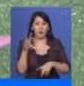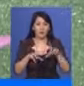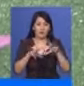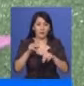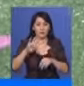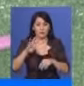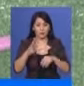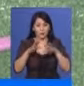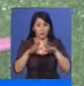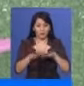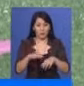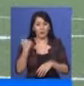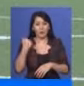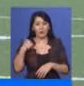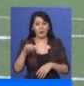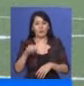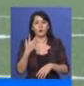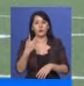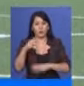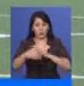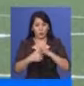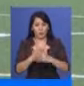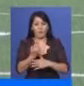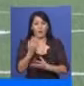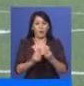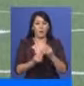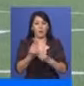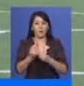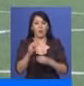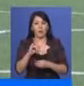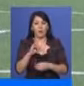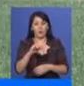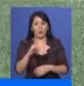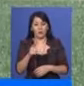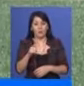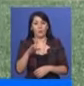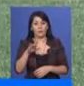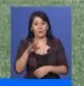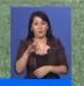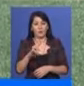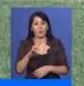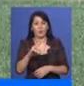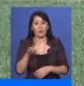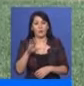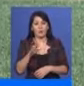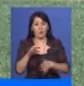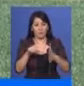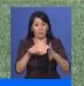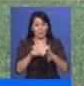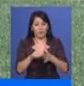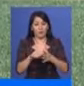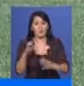4-ші орынмен тәмамдаған болатын. Қатарға 3 ойыншы жаңадан қосылған. Құрамаға оңтүстіктен Антонина Рубцова мен Людмила Исаева